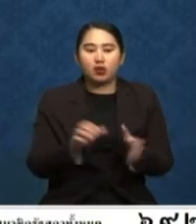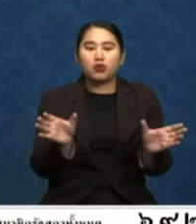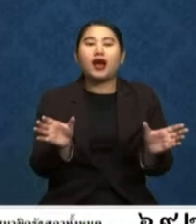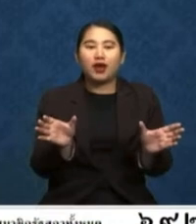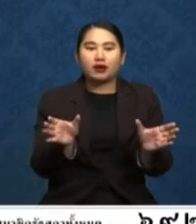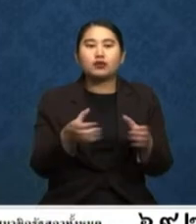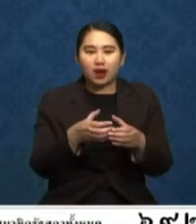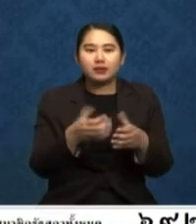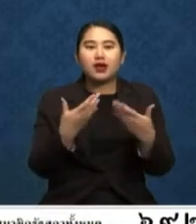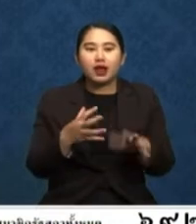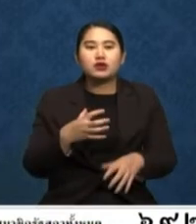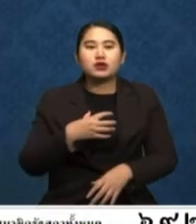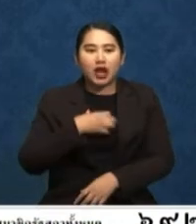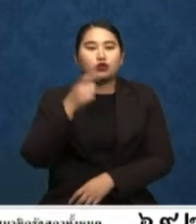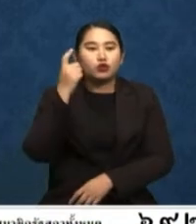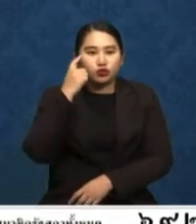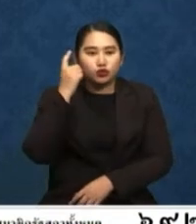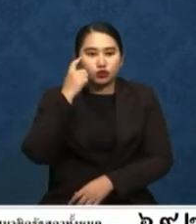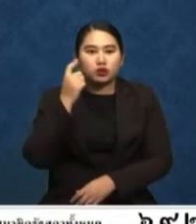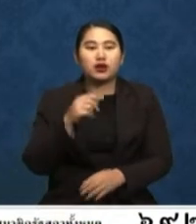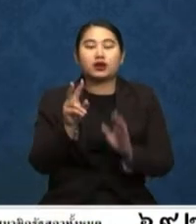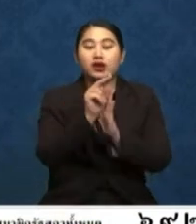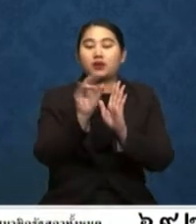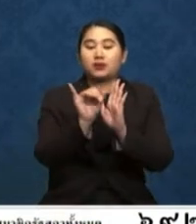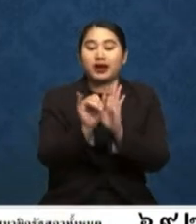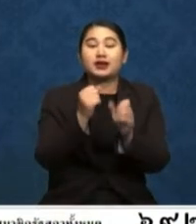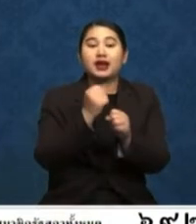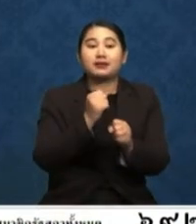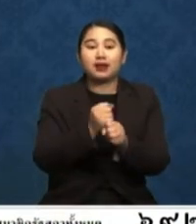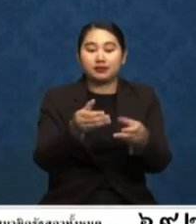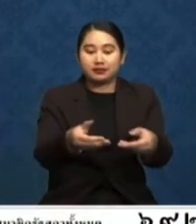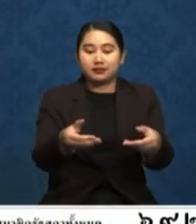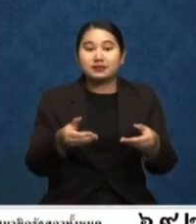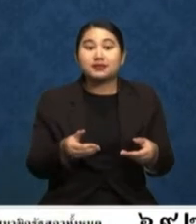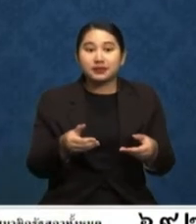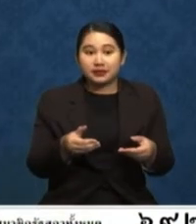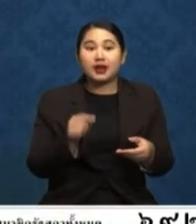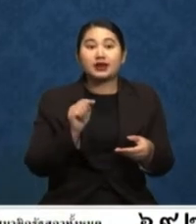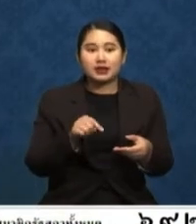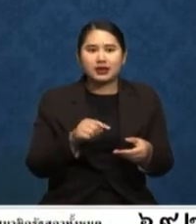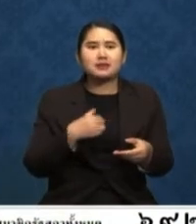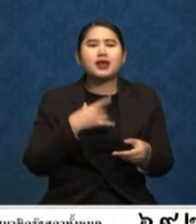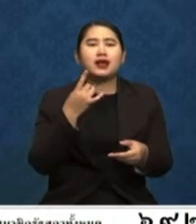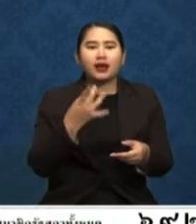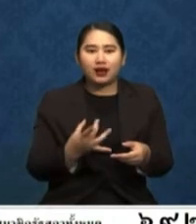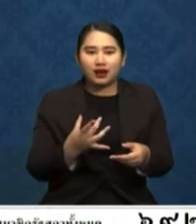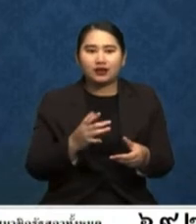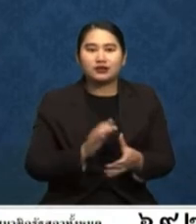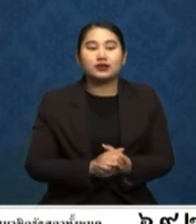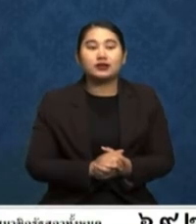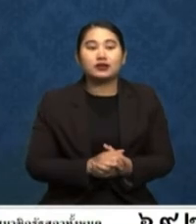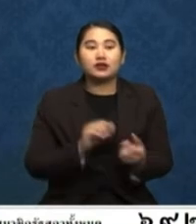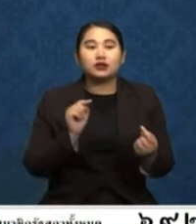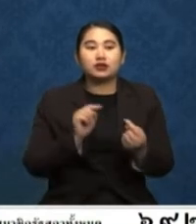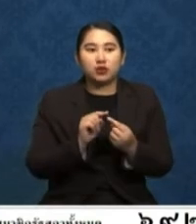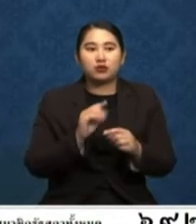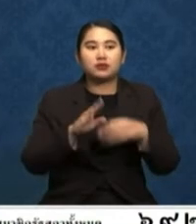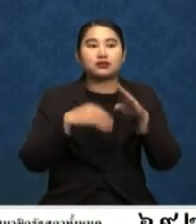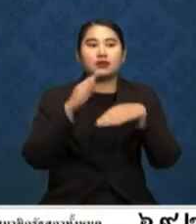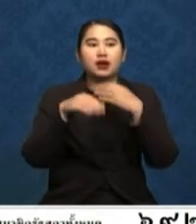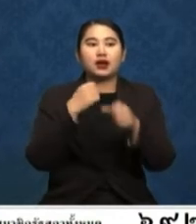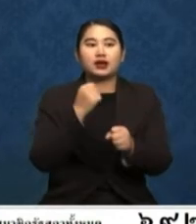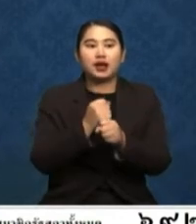ดิฉันก็อยากรู้เหลือเกินว่านโยบายในเล่มนี้มันจะมีอะไรที่เป็นการยกระดับ